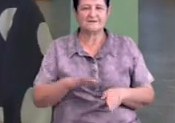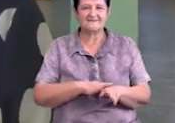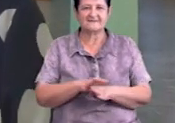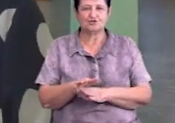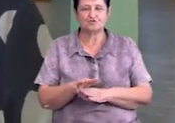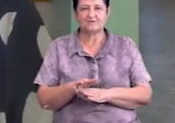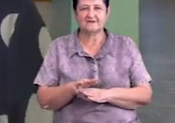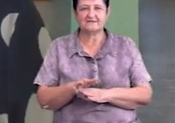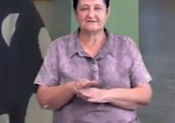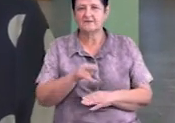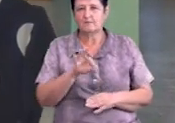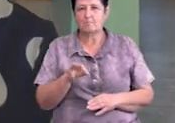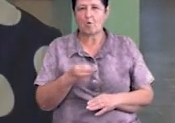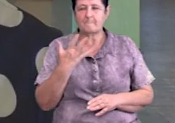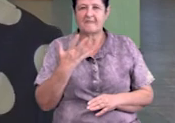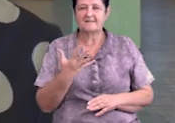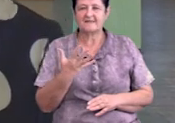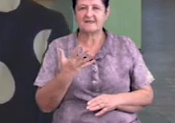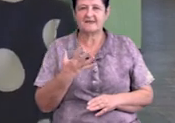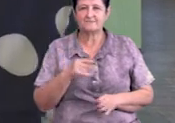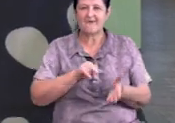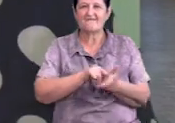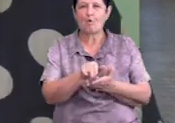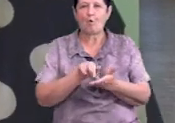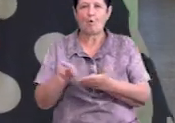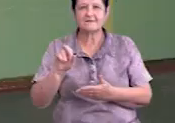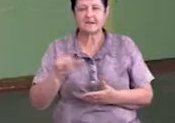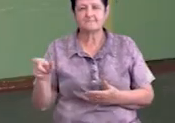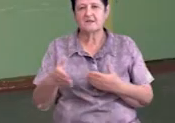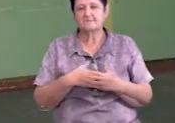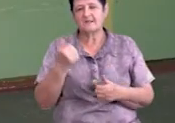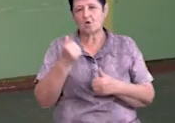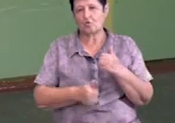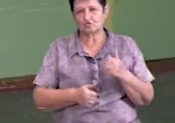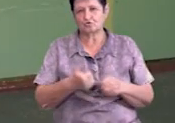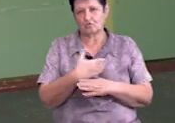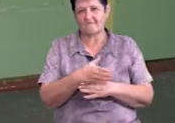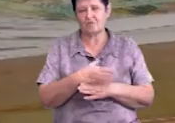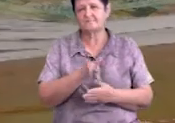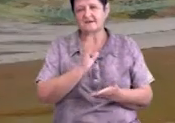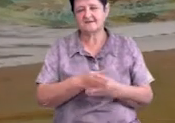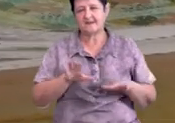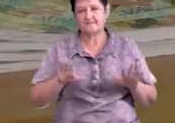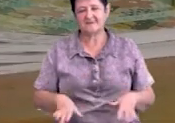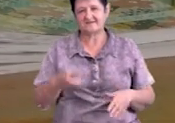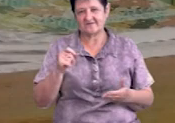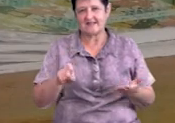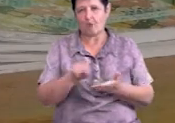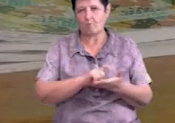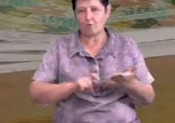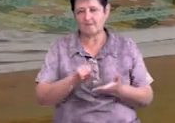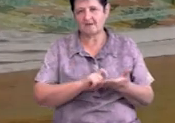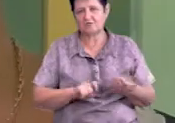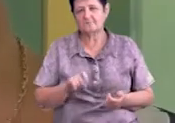по 5 входах. Біля кожного входу у мене є місце для обробки рук.